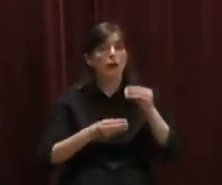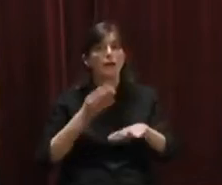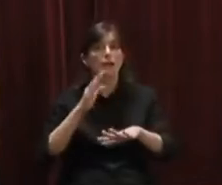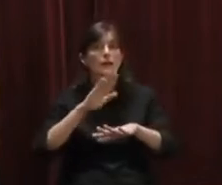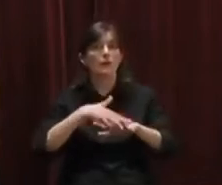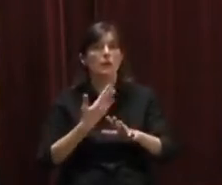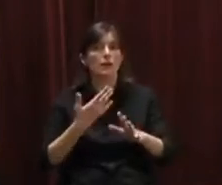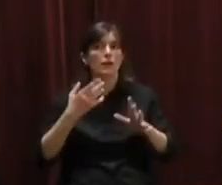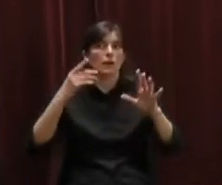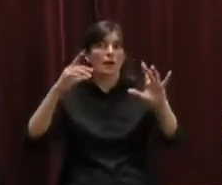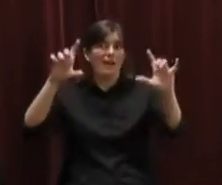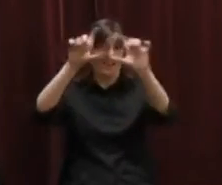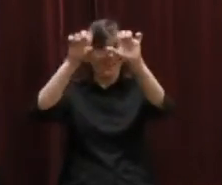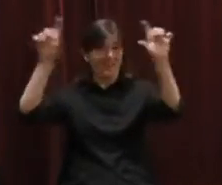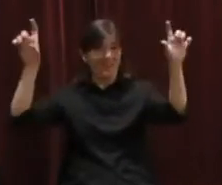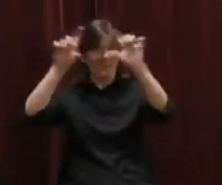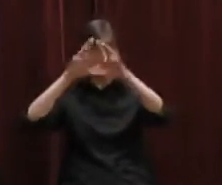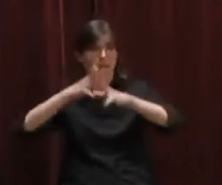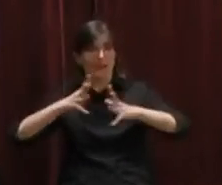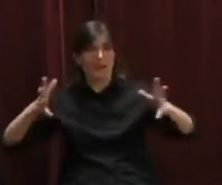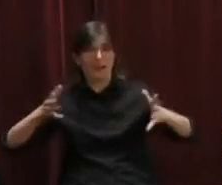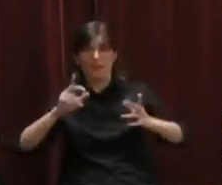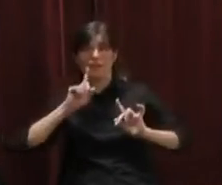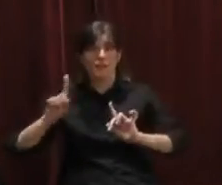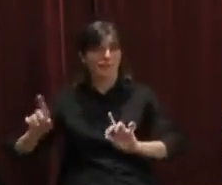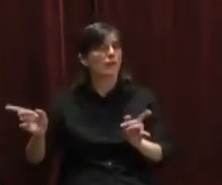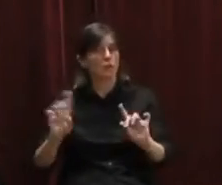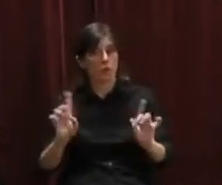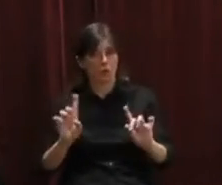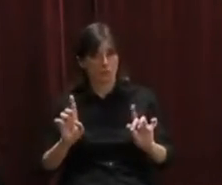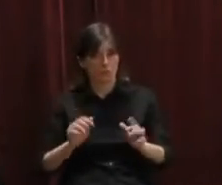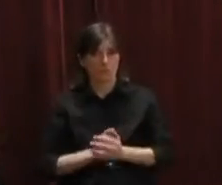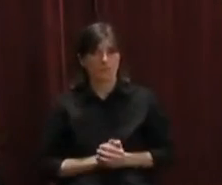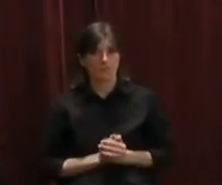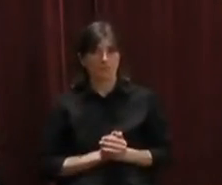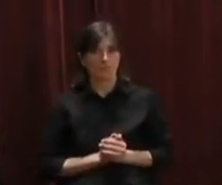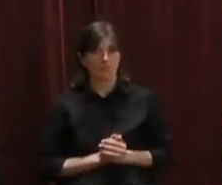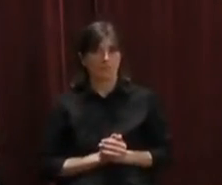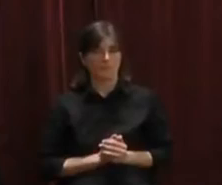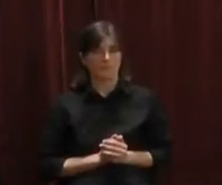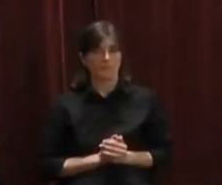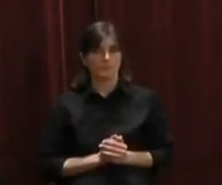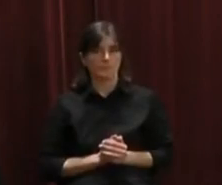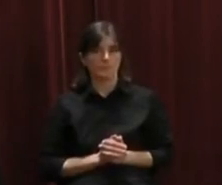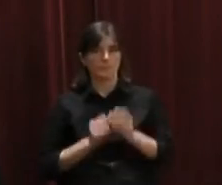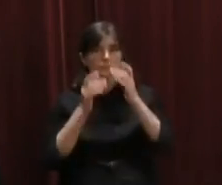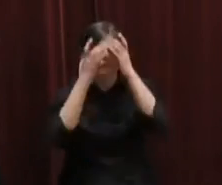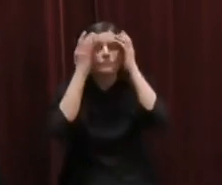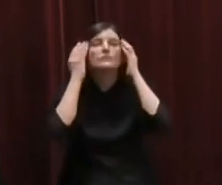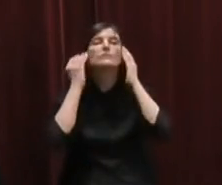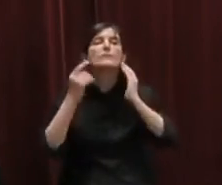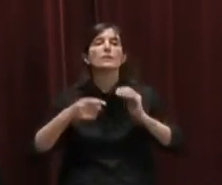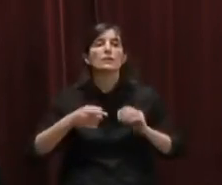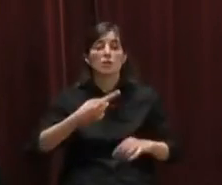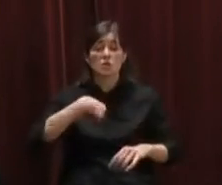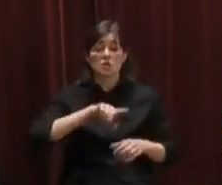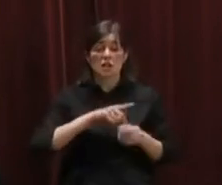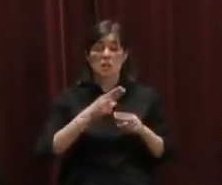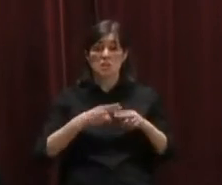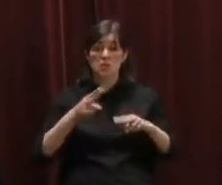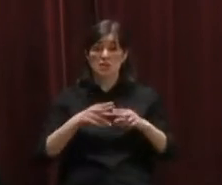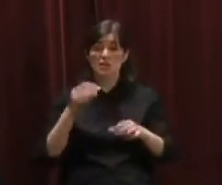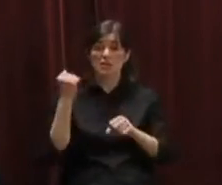fos, de l'exterior. Ja ho sabem, no som en política perquè volem una porta giratòria,